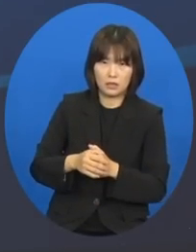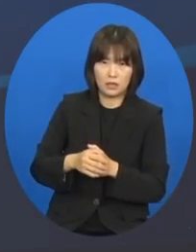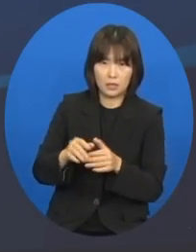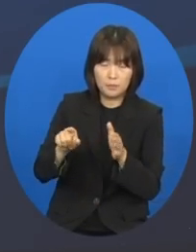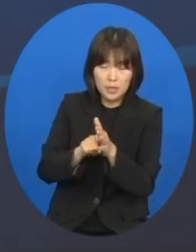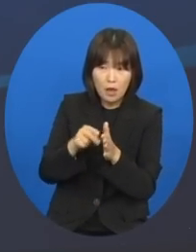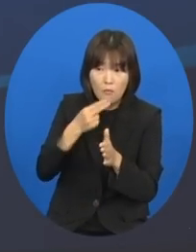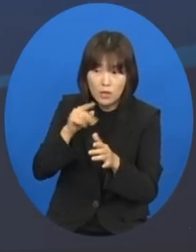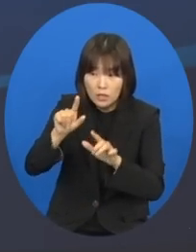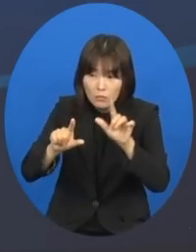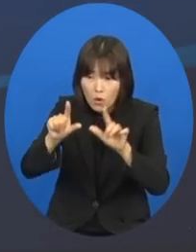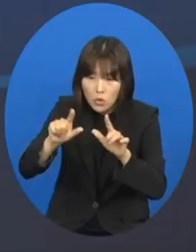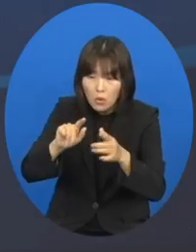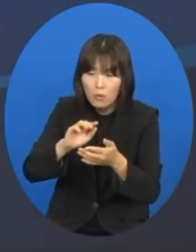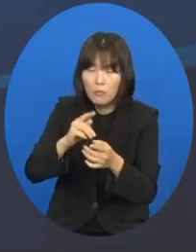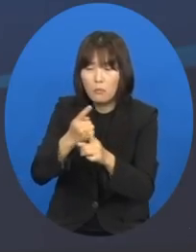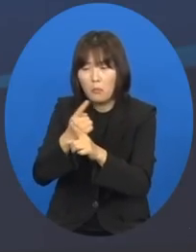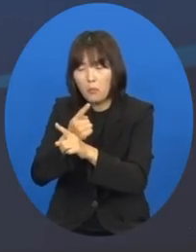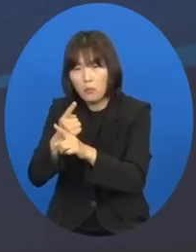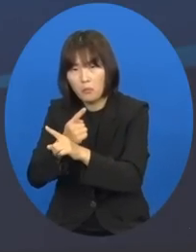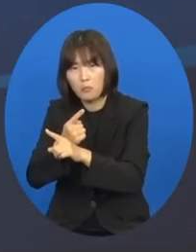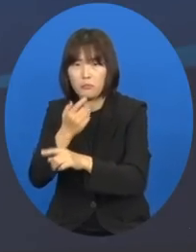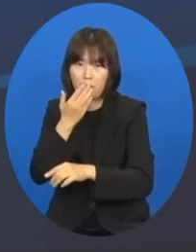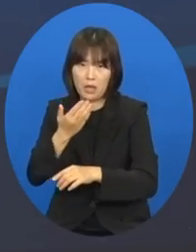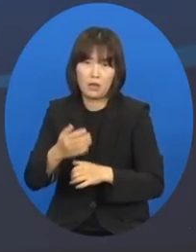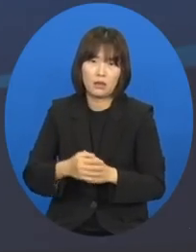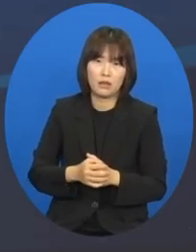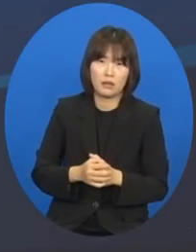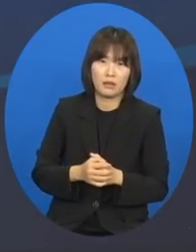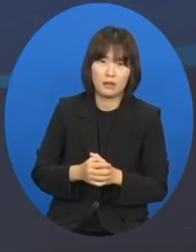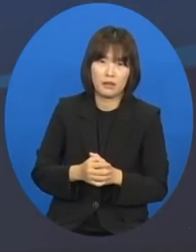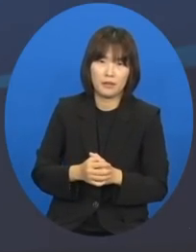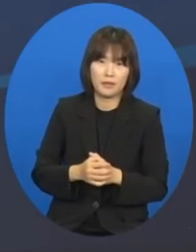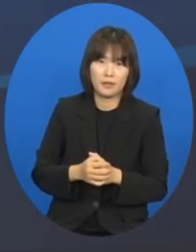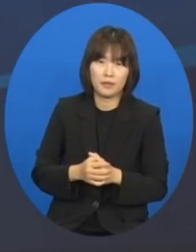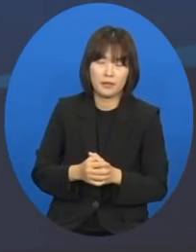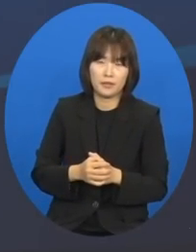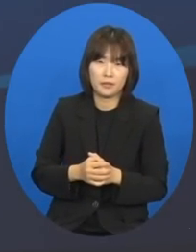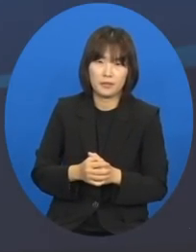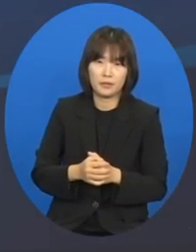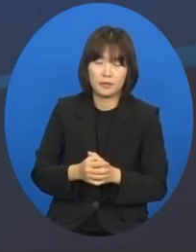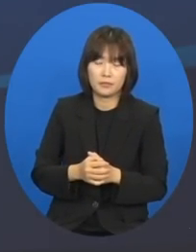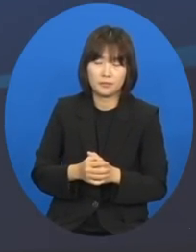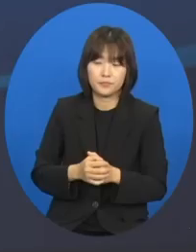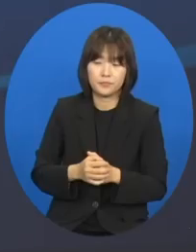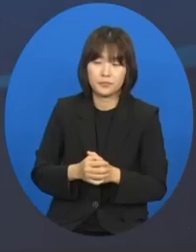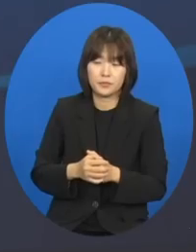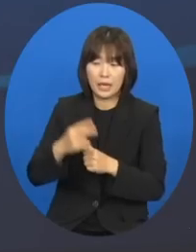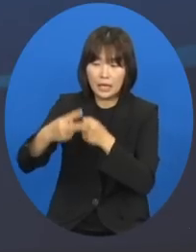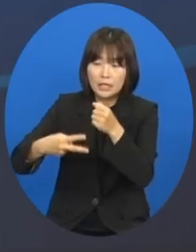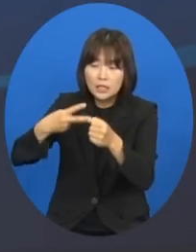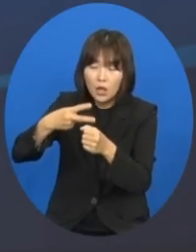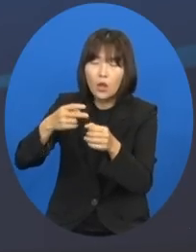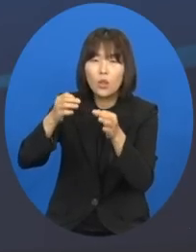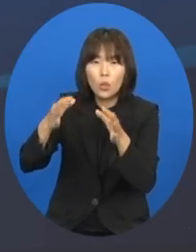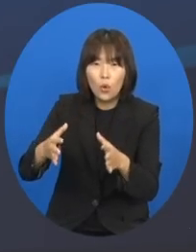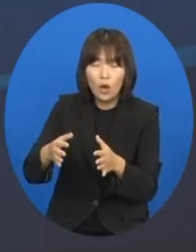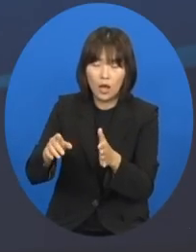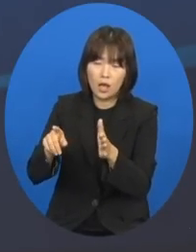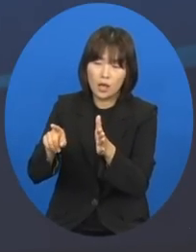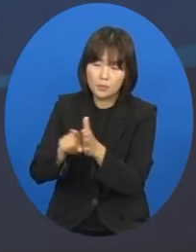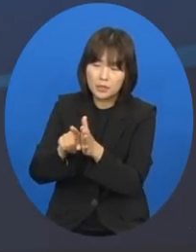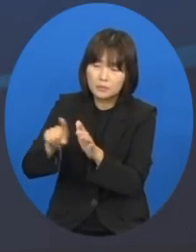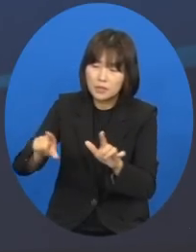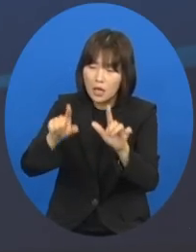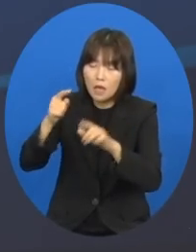앞에 정말 하나님이 계시다면 저를 만나 주십시오 이렇게 기도하면서 2년 동안 신앙생활 해보자 권면을 합니다 그래서 굉장히 많은